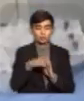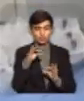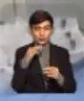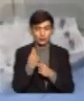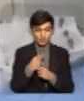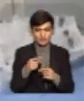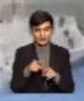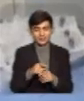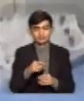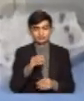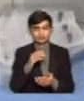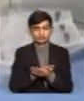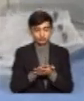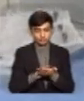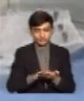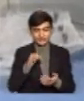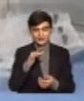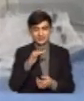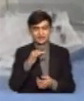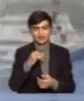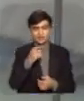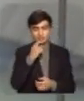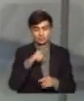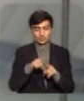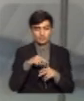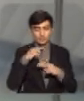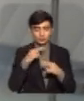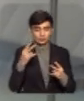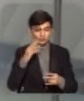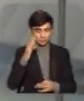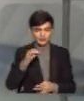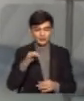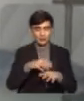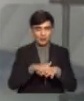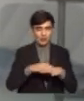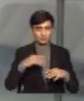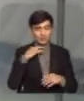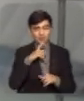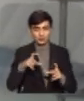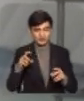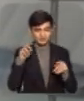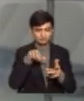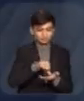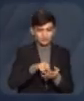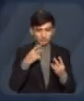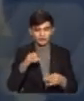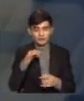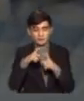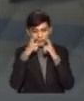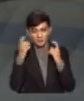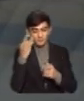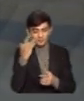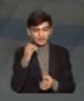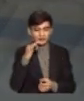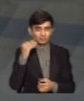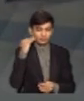профилактики – это гигиена и осторожность. Не стоит посещать места большого скопления людей, в помещениях использовать маски и чаще